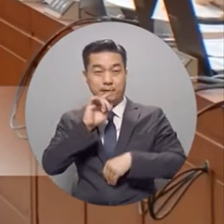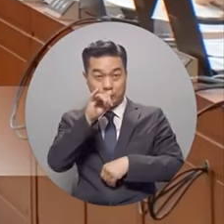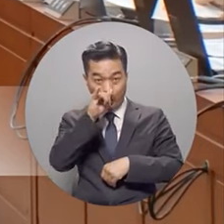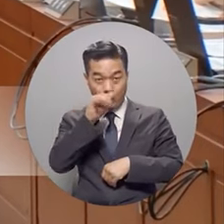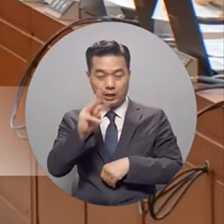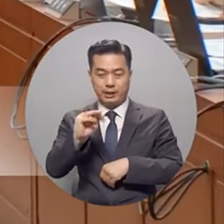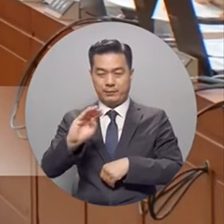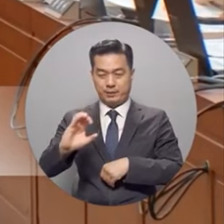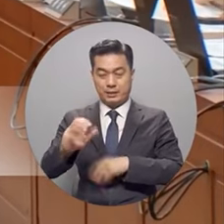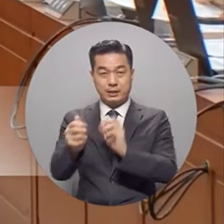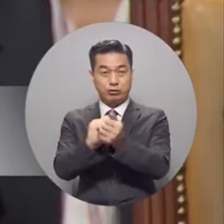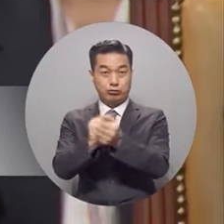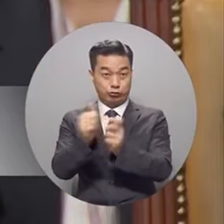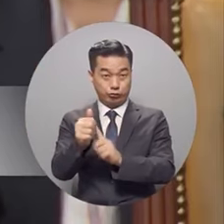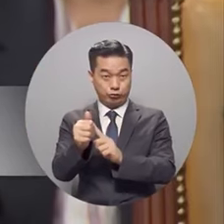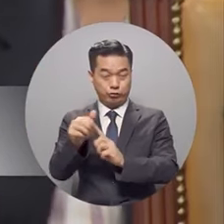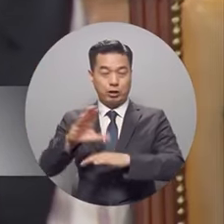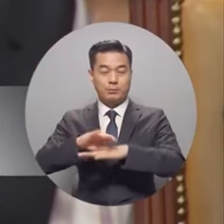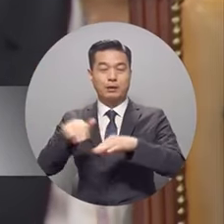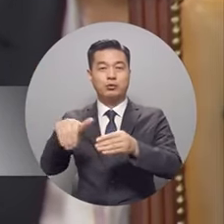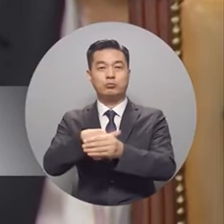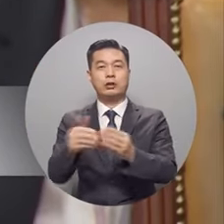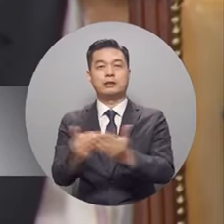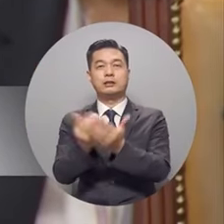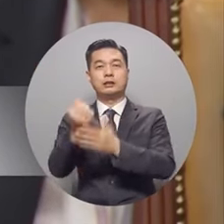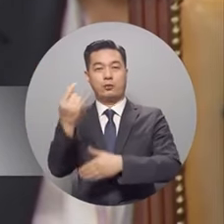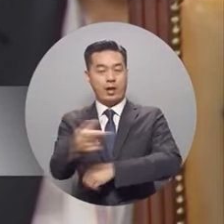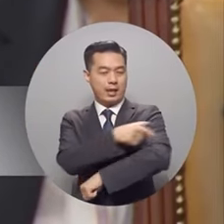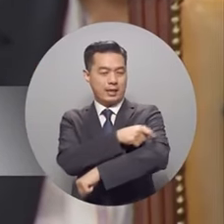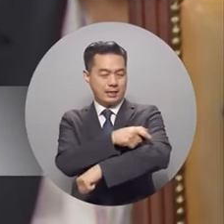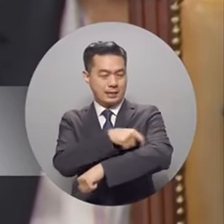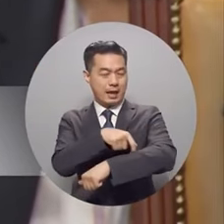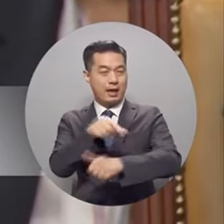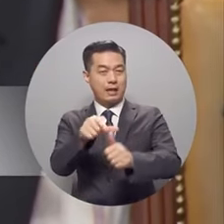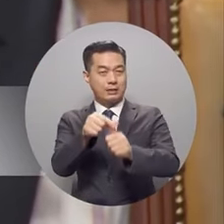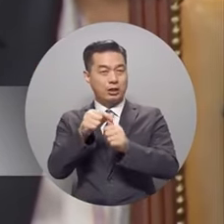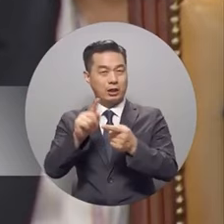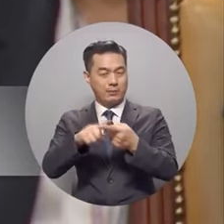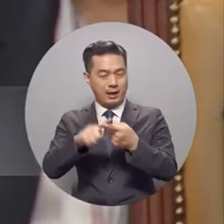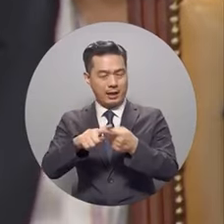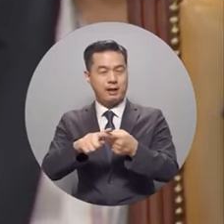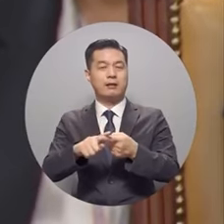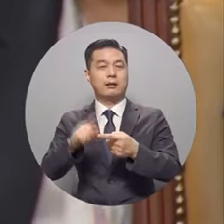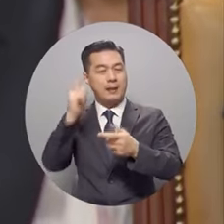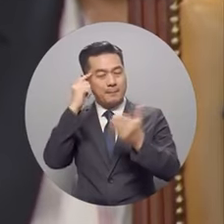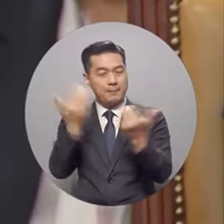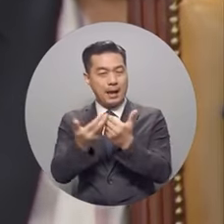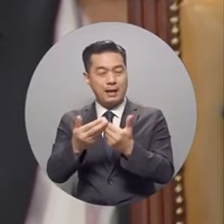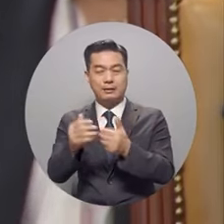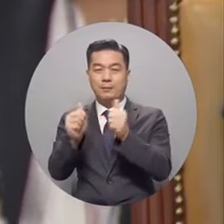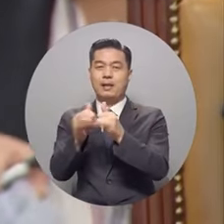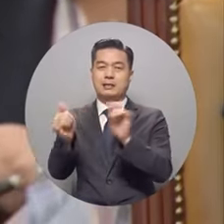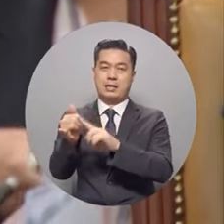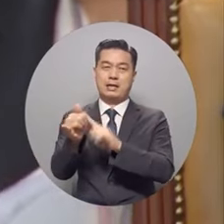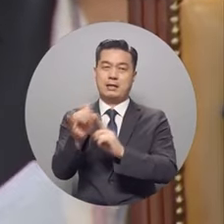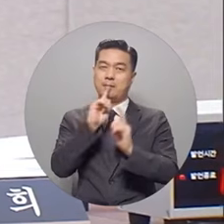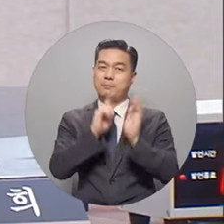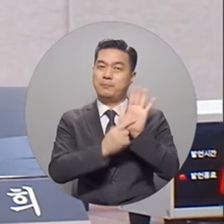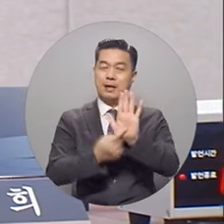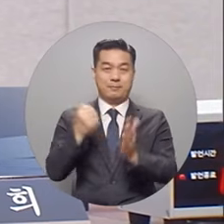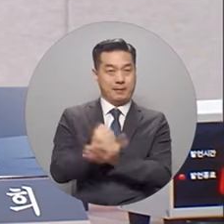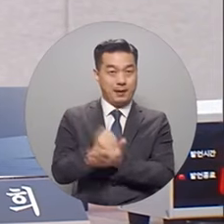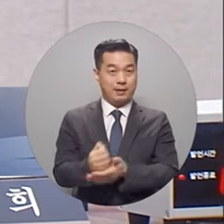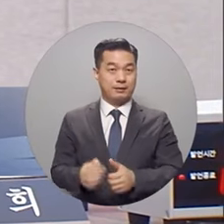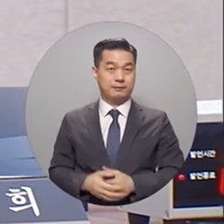MBC 대주주 방송문화진흥회 이사 선임의 제동을 건 판사를 공개 비판해 물의를 빚었습니다.